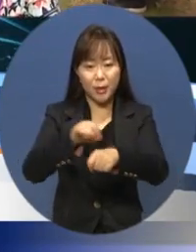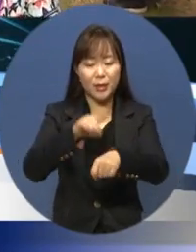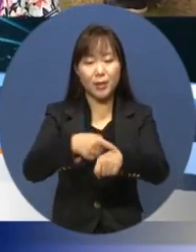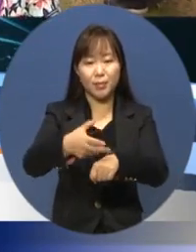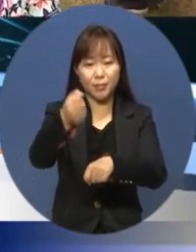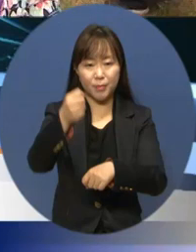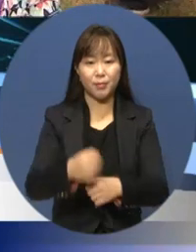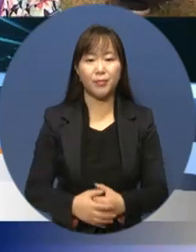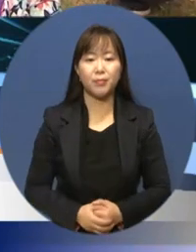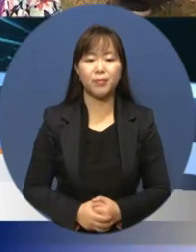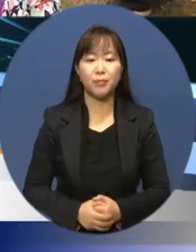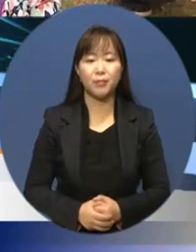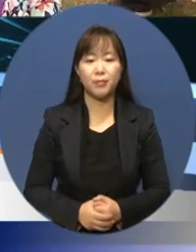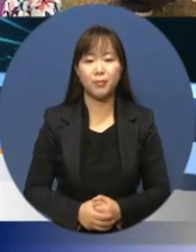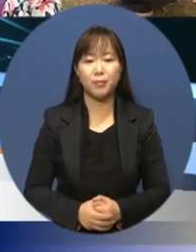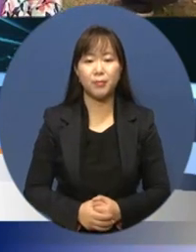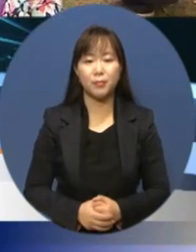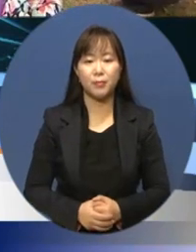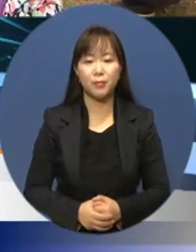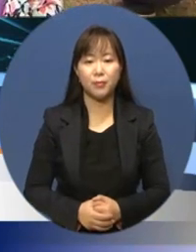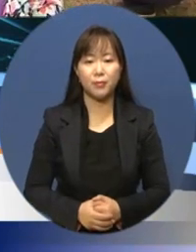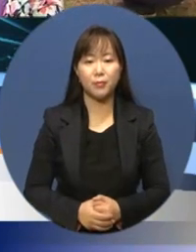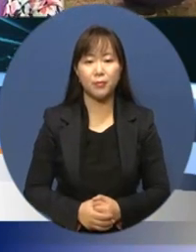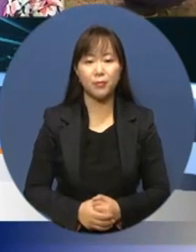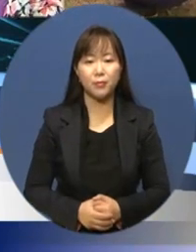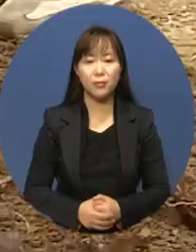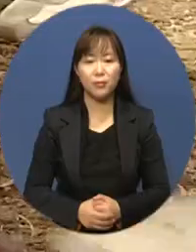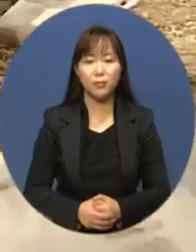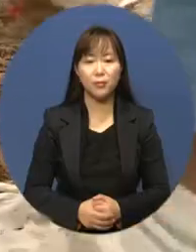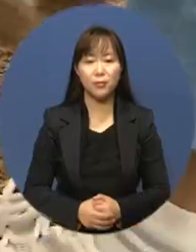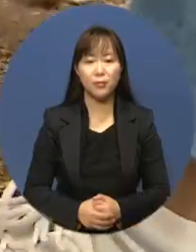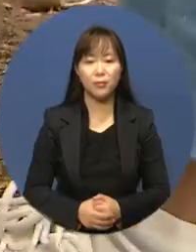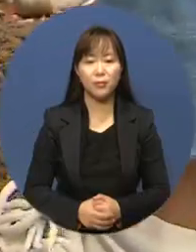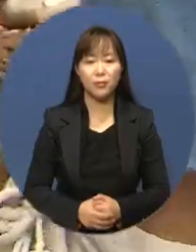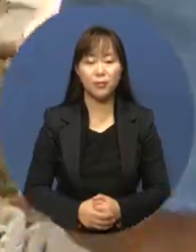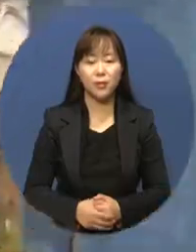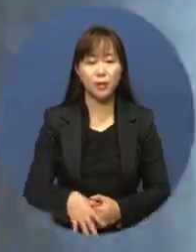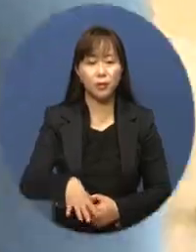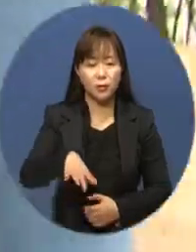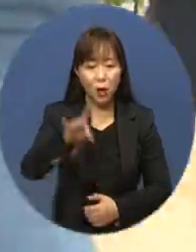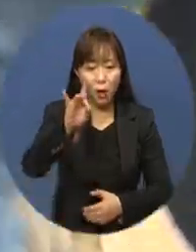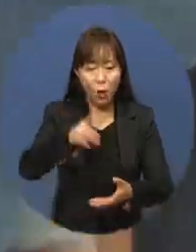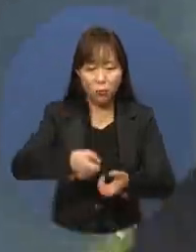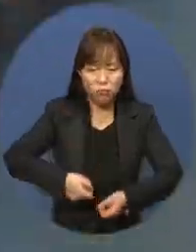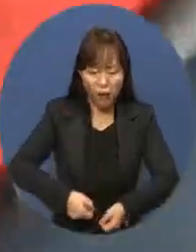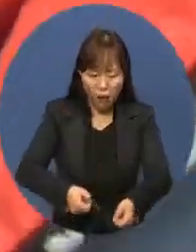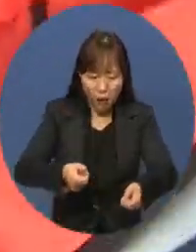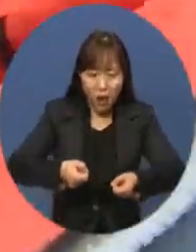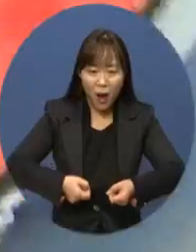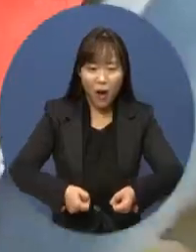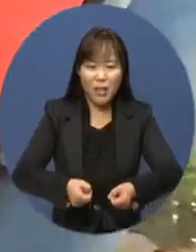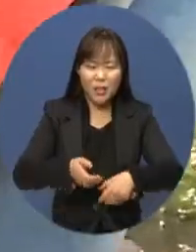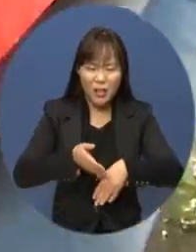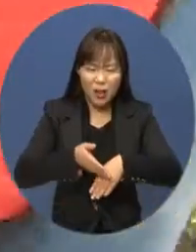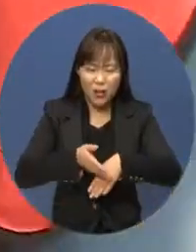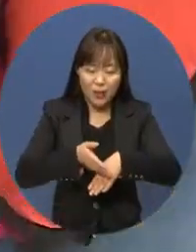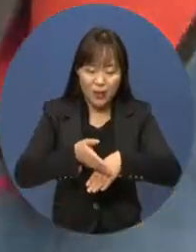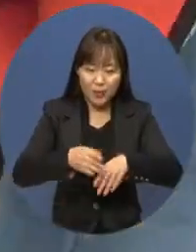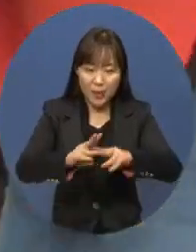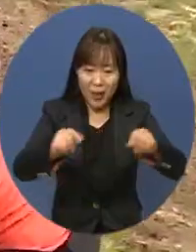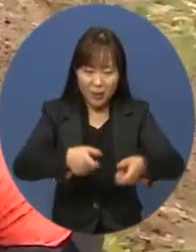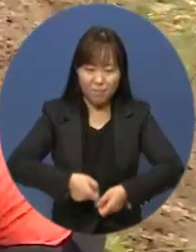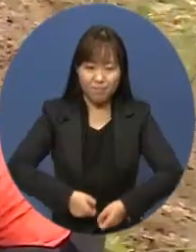보냈습니다. 현장에 정두리 기자가 다녀왔습니다. 처음 잡아보는 모종삽으로 차근차근 땅을